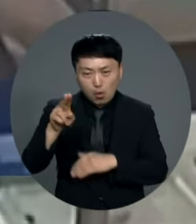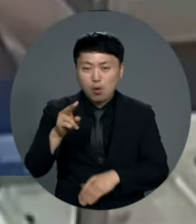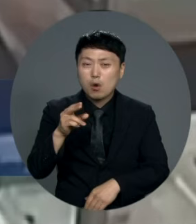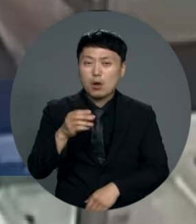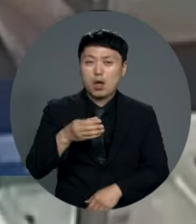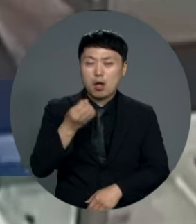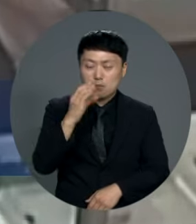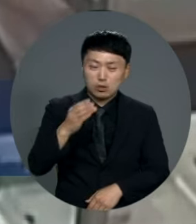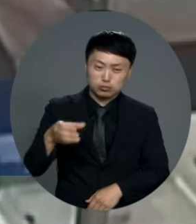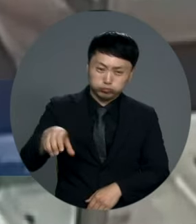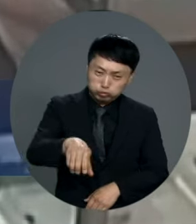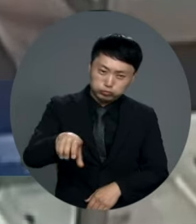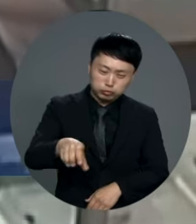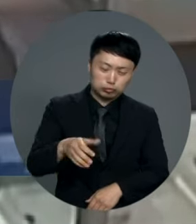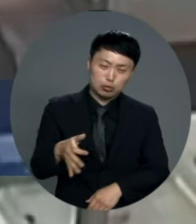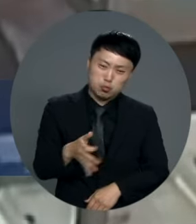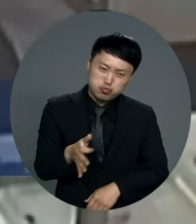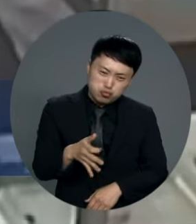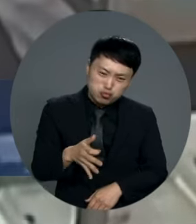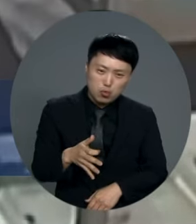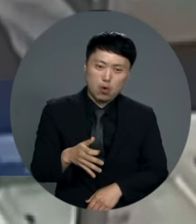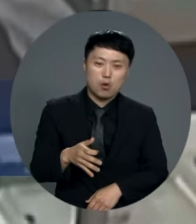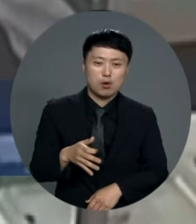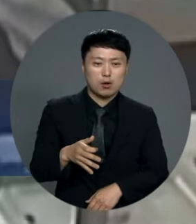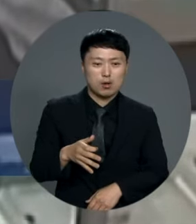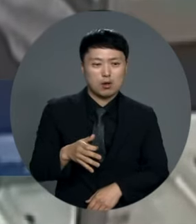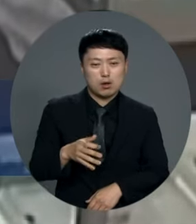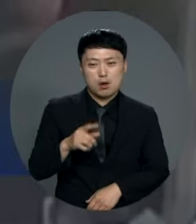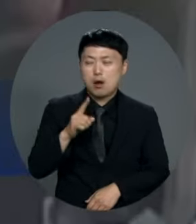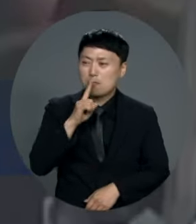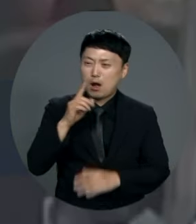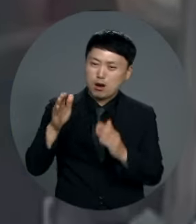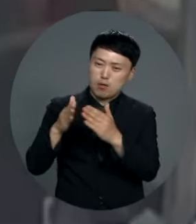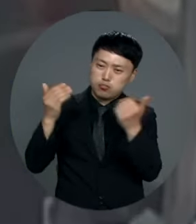있지. 고중을 쌌냐. 뭐 계속 이런 식으로 하는 거예요.